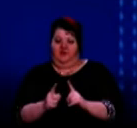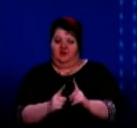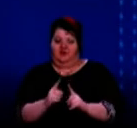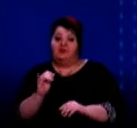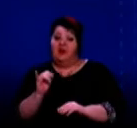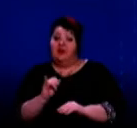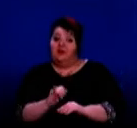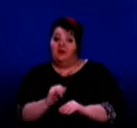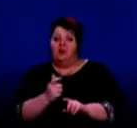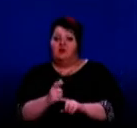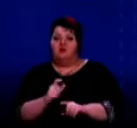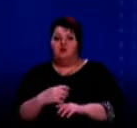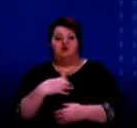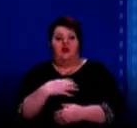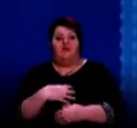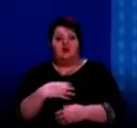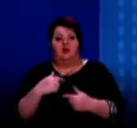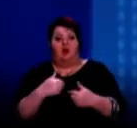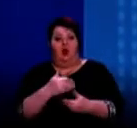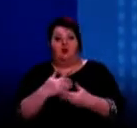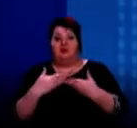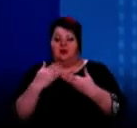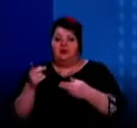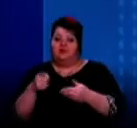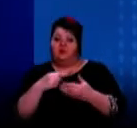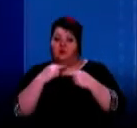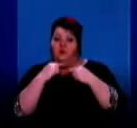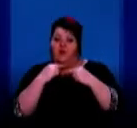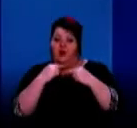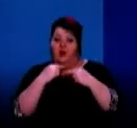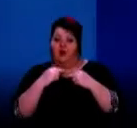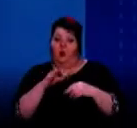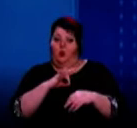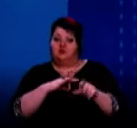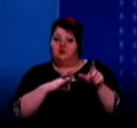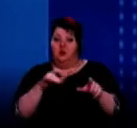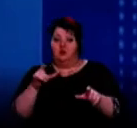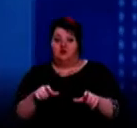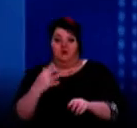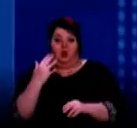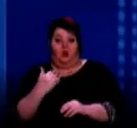І дуже важливо, я б хотіла звернути увагу все-таки споживачів, коли ви